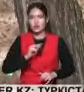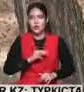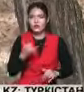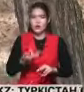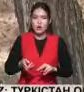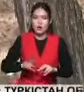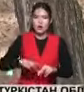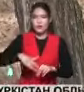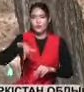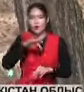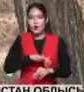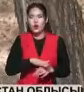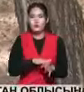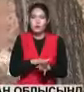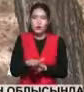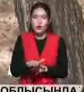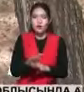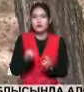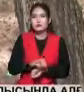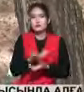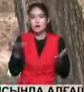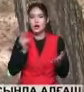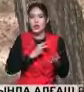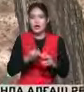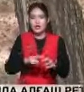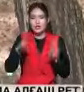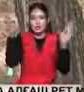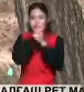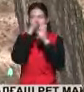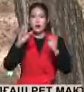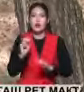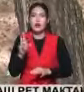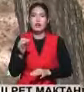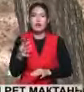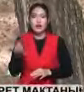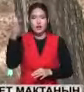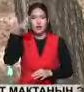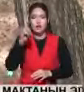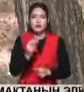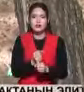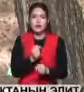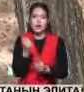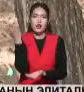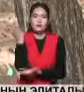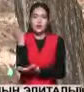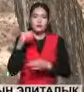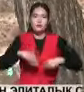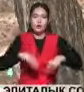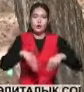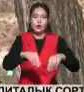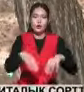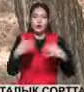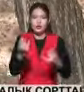қаламыздың, елордамыздың көркеюін мақсатында осындай экологиялық акция ұйымдастырдық. Яғни ағаштар